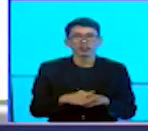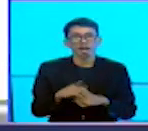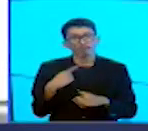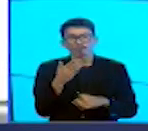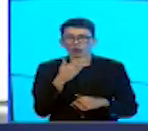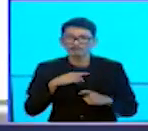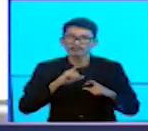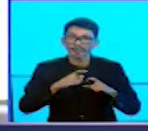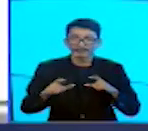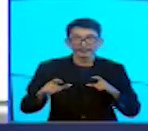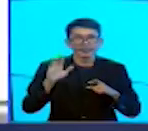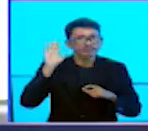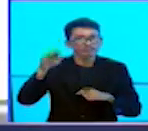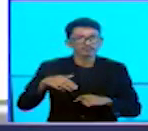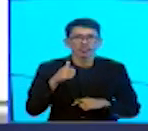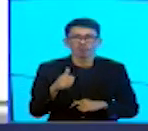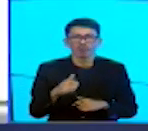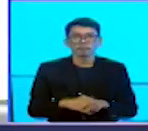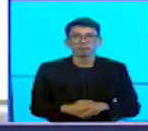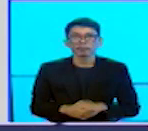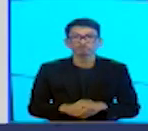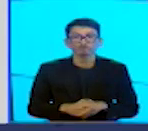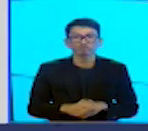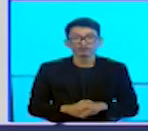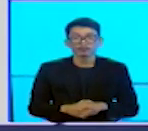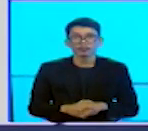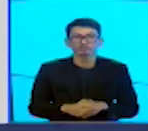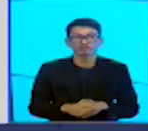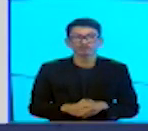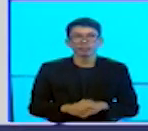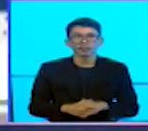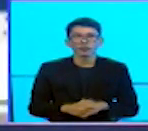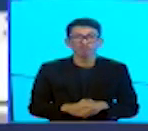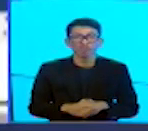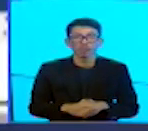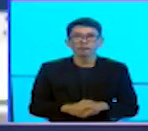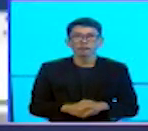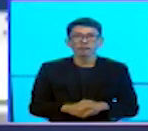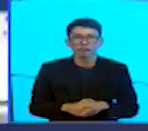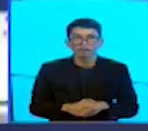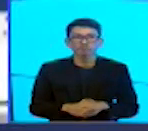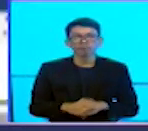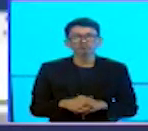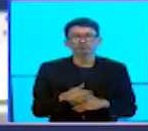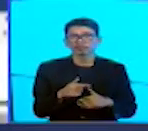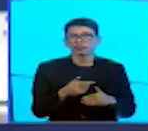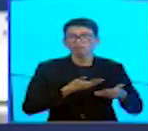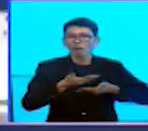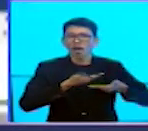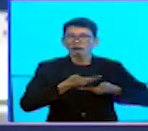resources. Jadi nothing can stop us, bisa menjadi salah satu cerita yang baik